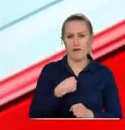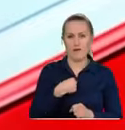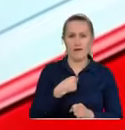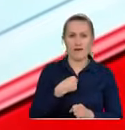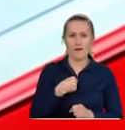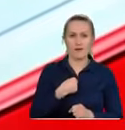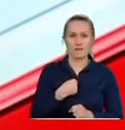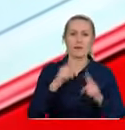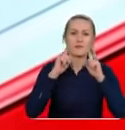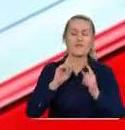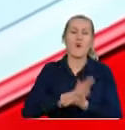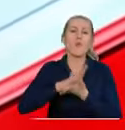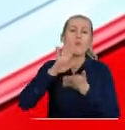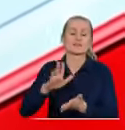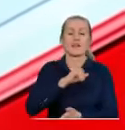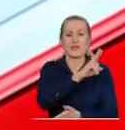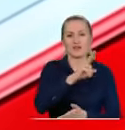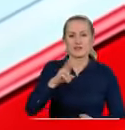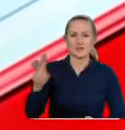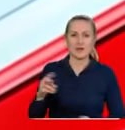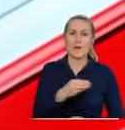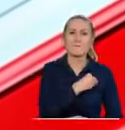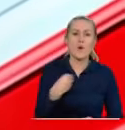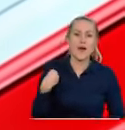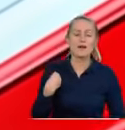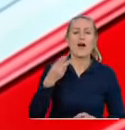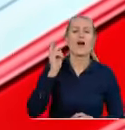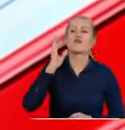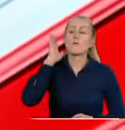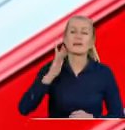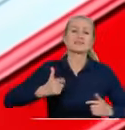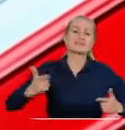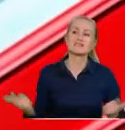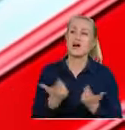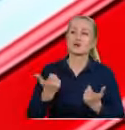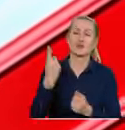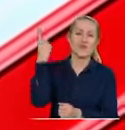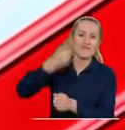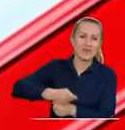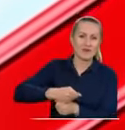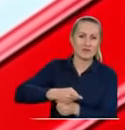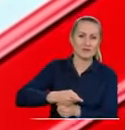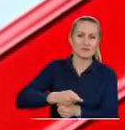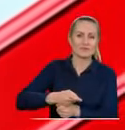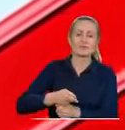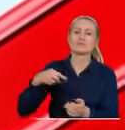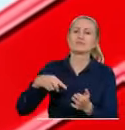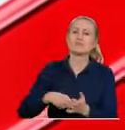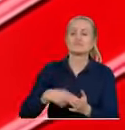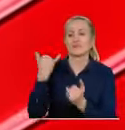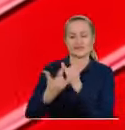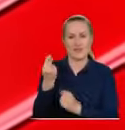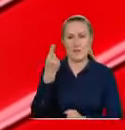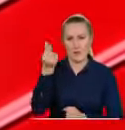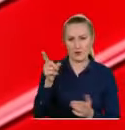ułaskawią każdego Polaka, który byłby zagrożony jakimkolwiek wyrokiem w związku z niepłaceniem